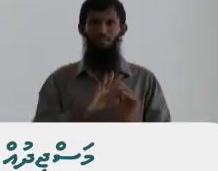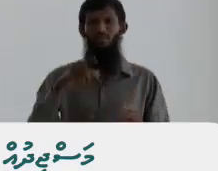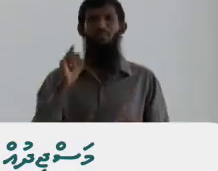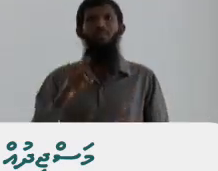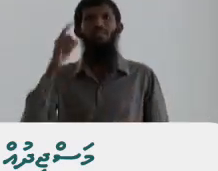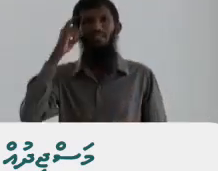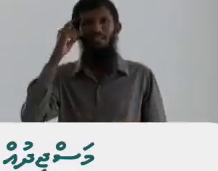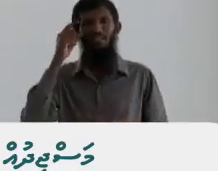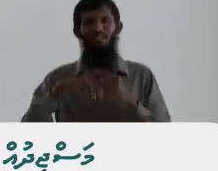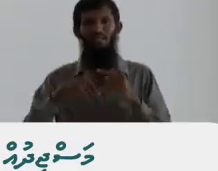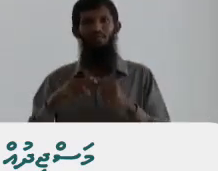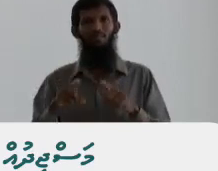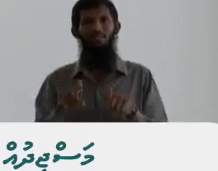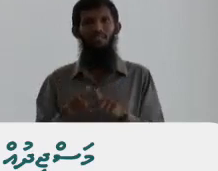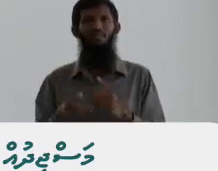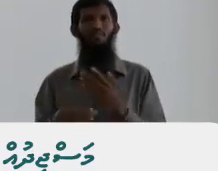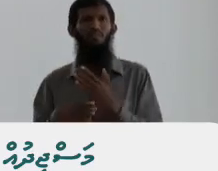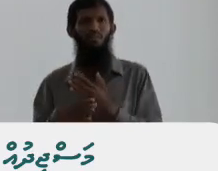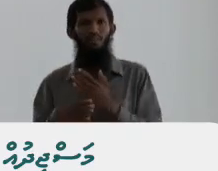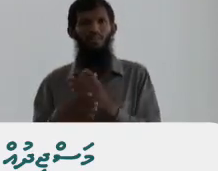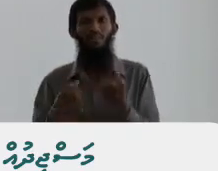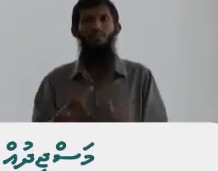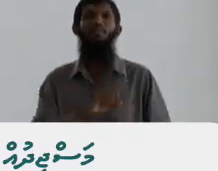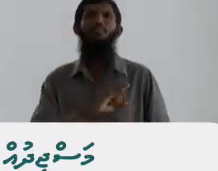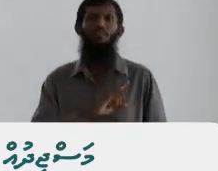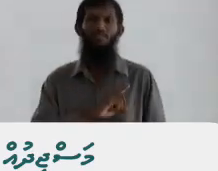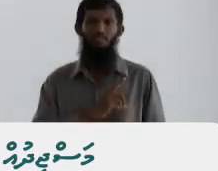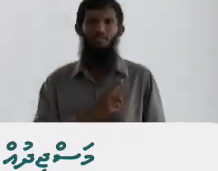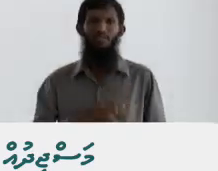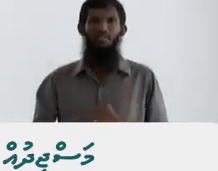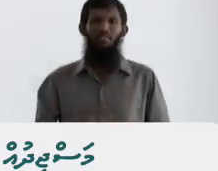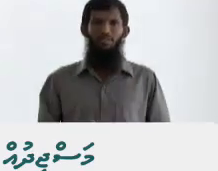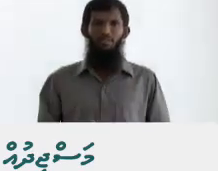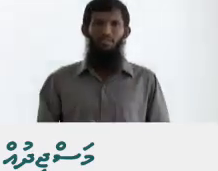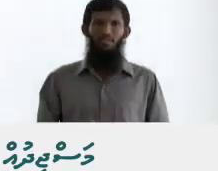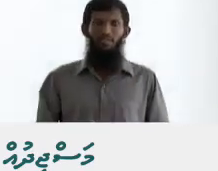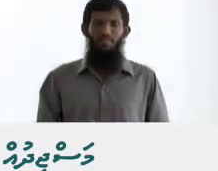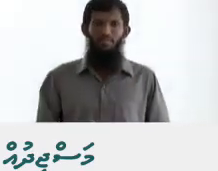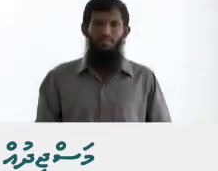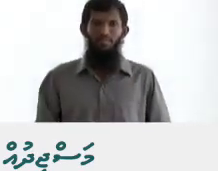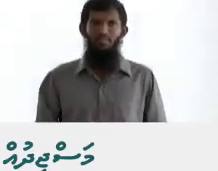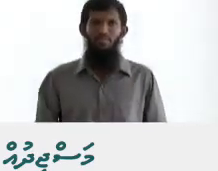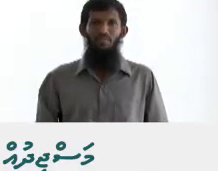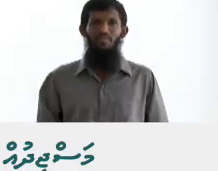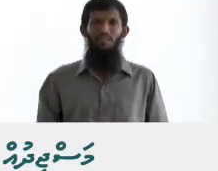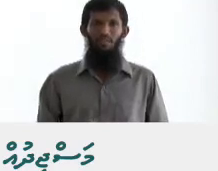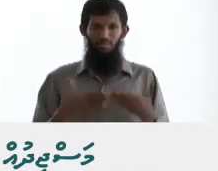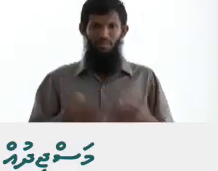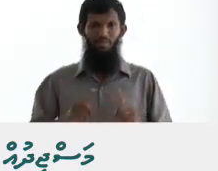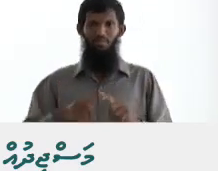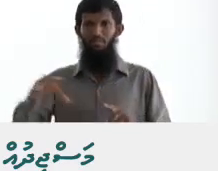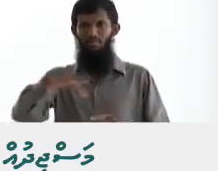visna fikurukon ibrai libigane khas samal kam edden jehe kankan miyadu bay kaumatakum